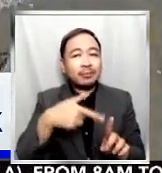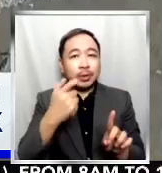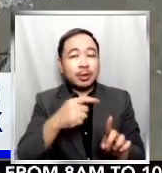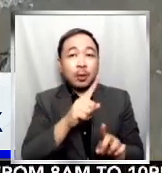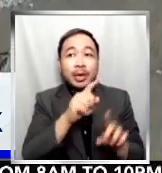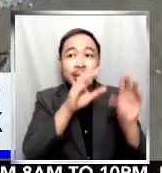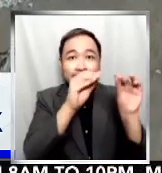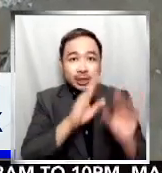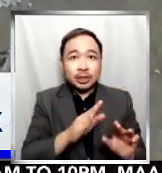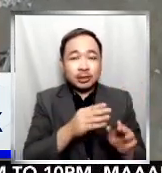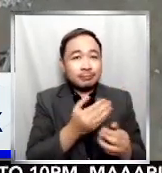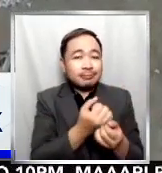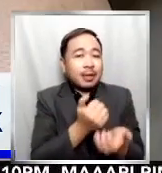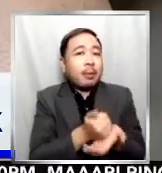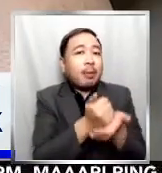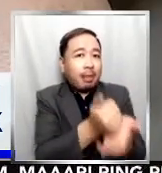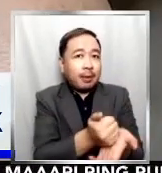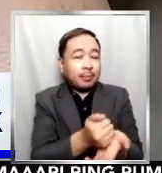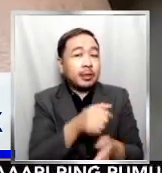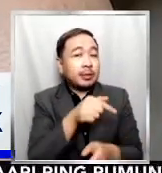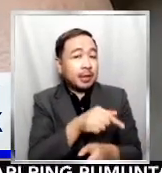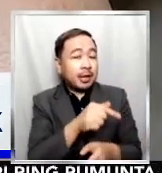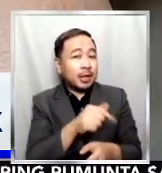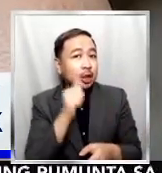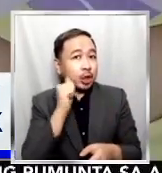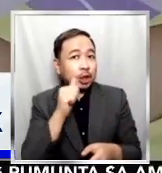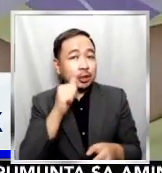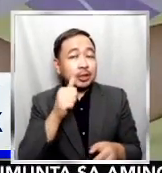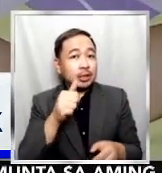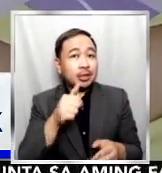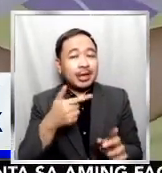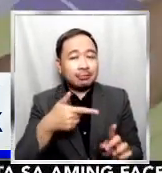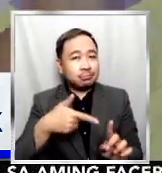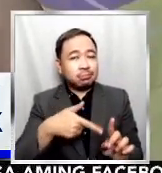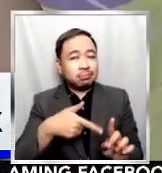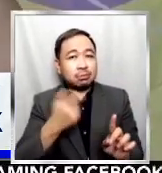lugar. Nagtamo ang babae ng dalawang tama sa magkabilang hita.